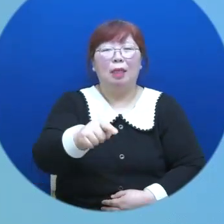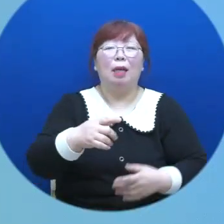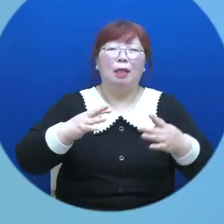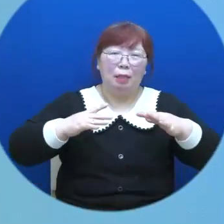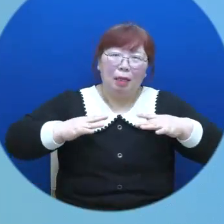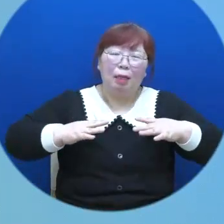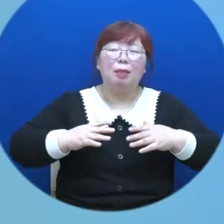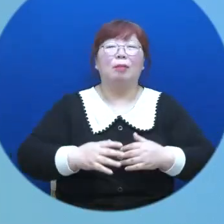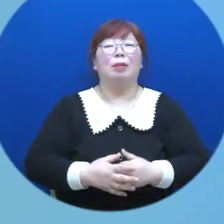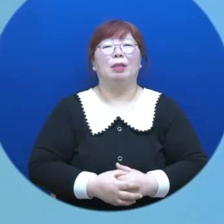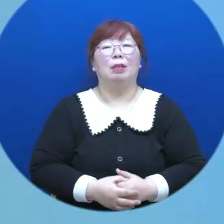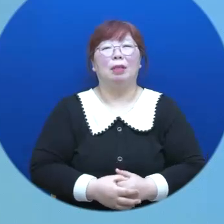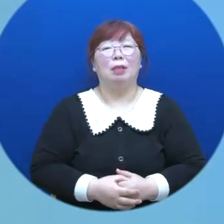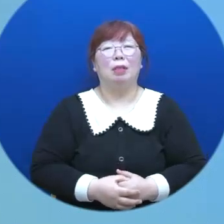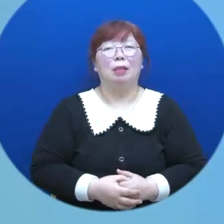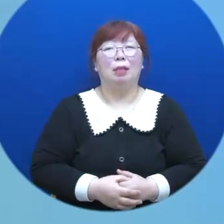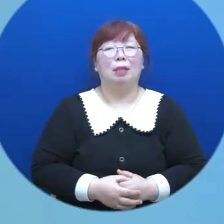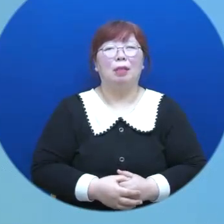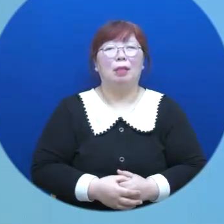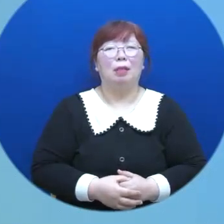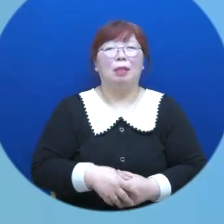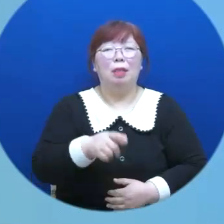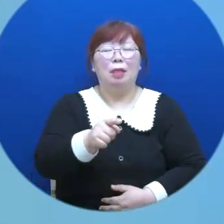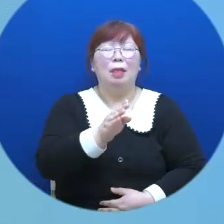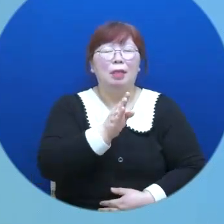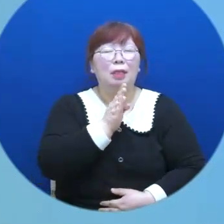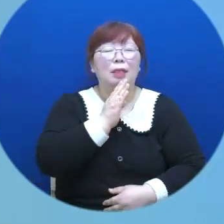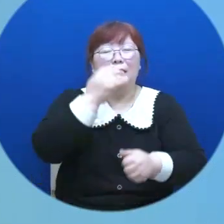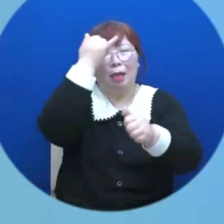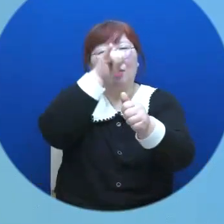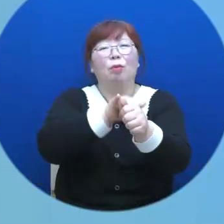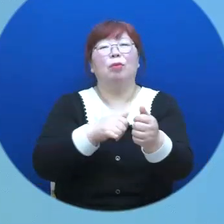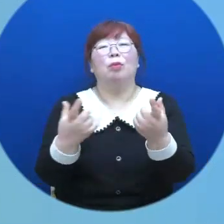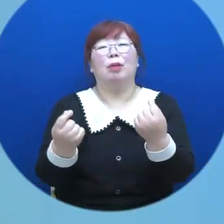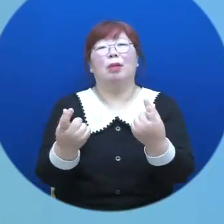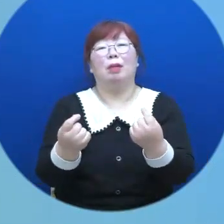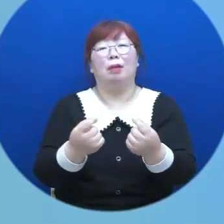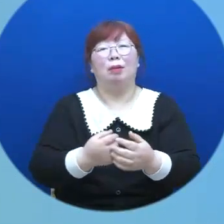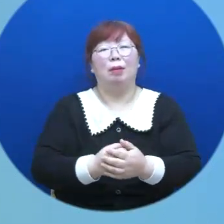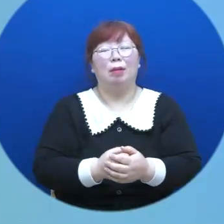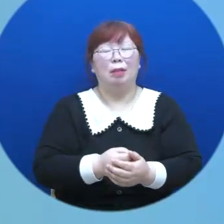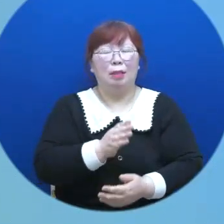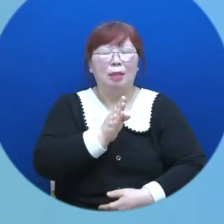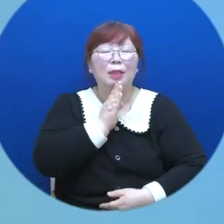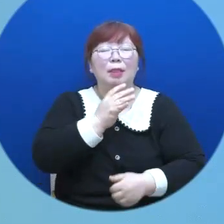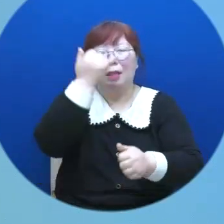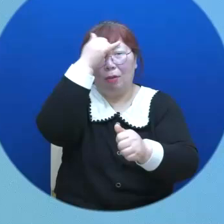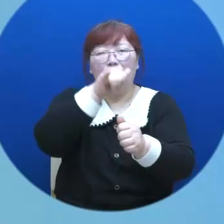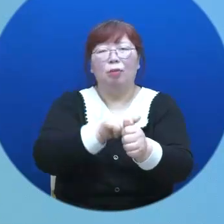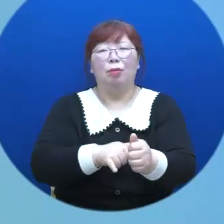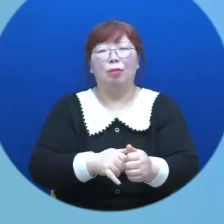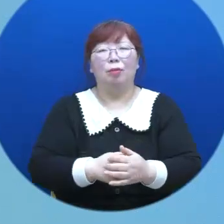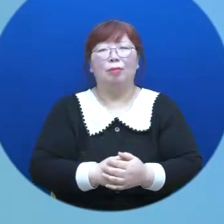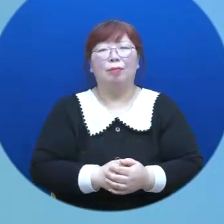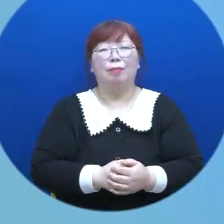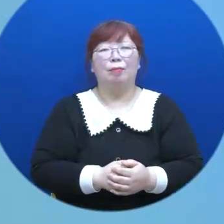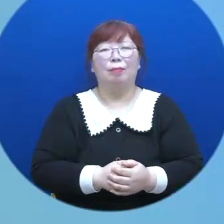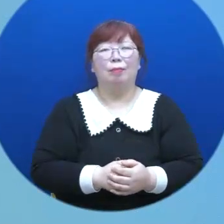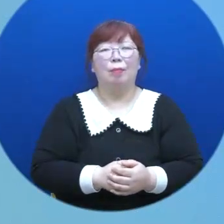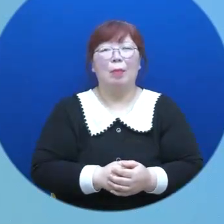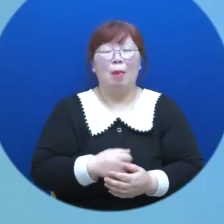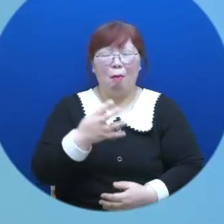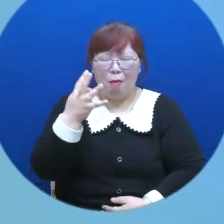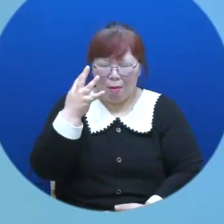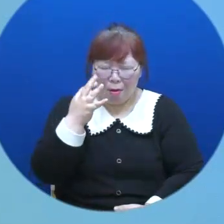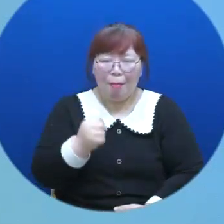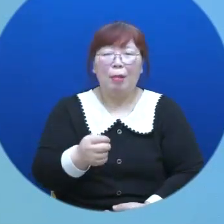자랑스럽구나. 저는 이것이 진정한 효도가 아닌가 생각하는 거예요. 그게 진정한 효도지. 얼마나